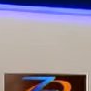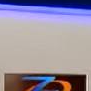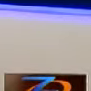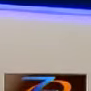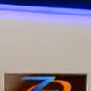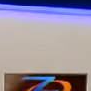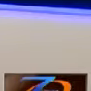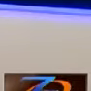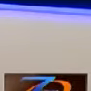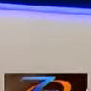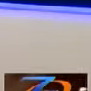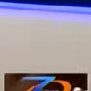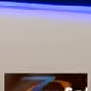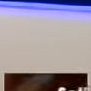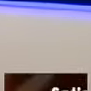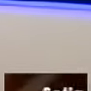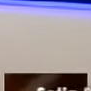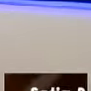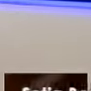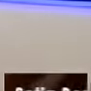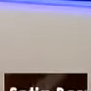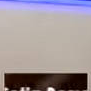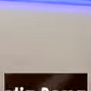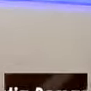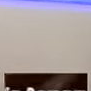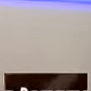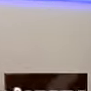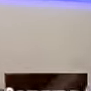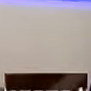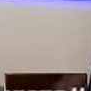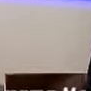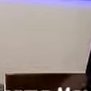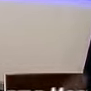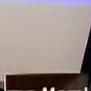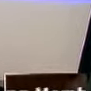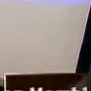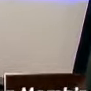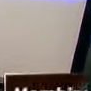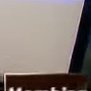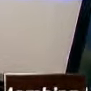calon UPSR yang sedang mengharungi peperiksaan ketika ini. Assalamualaikum. Salam sehati sejiwa.